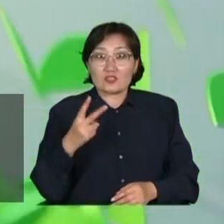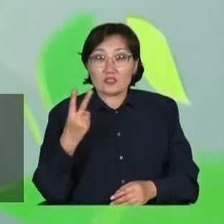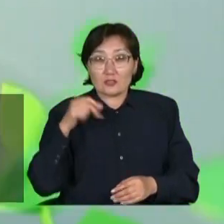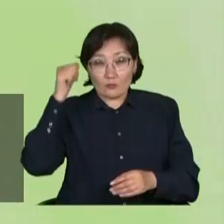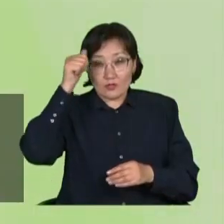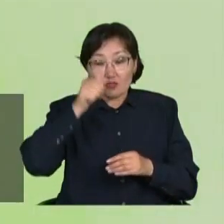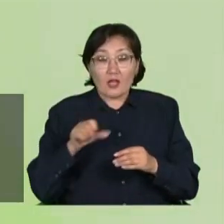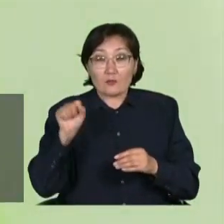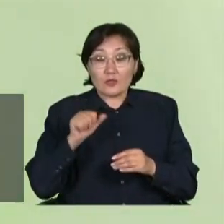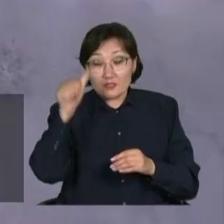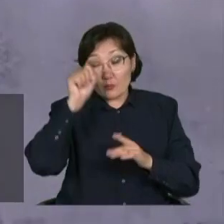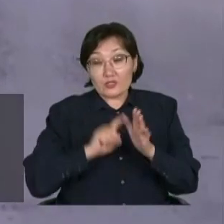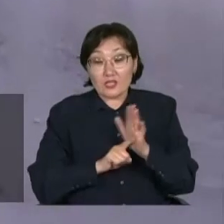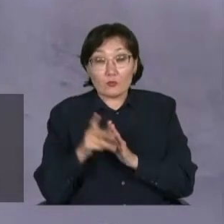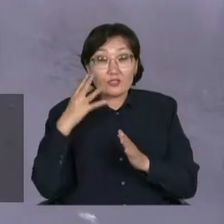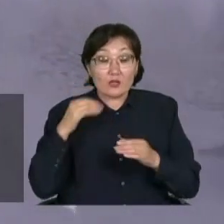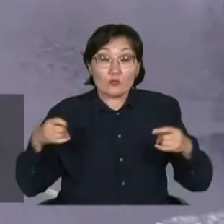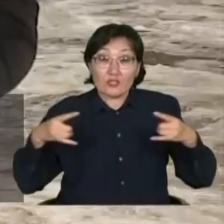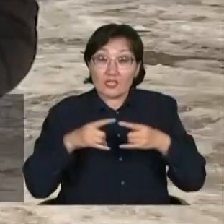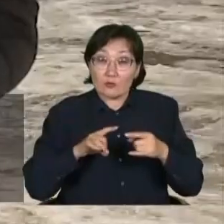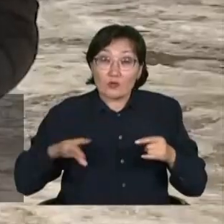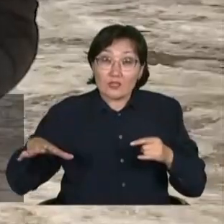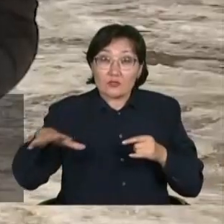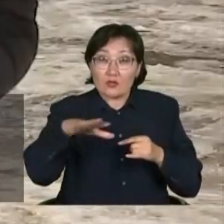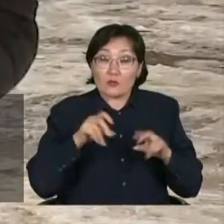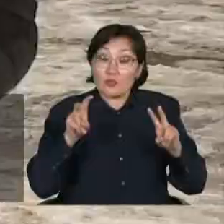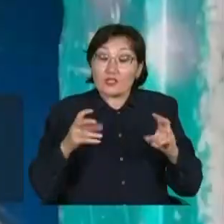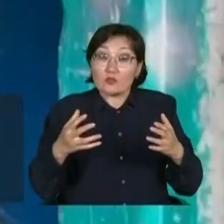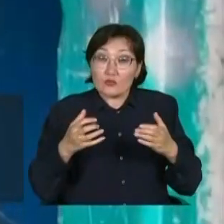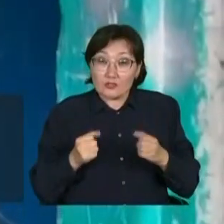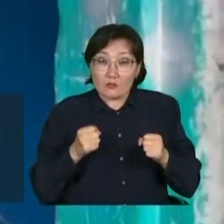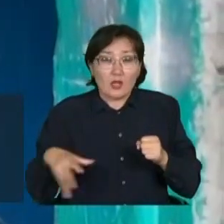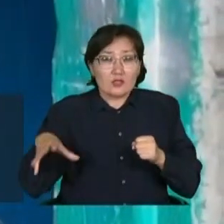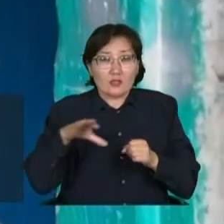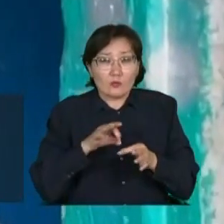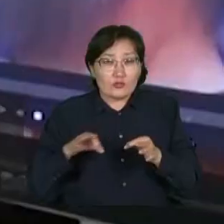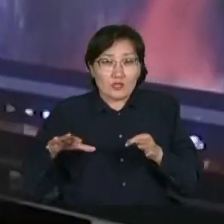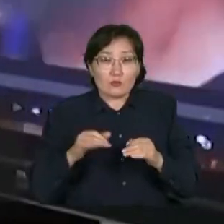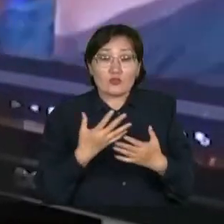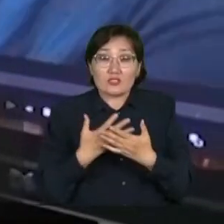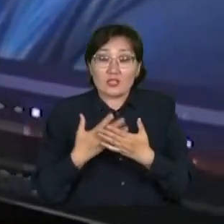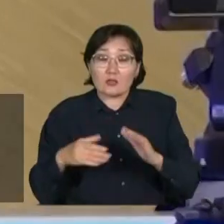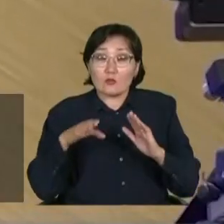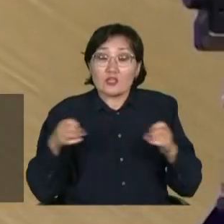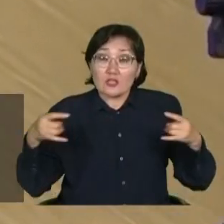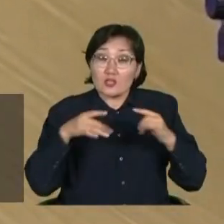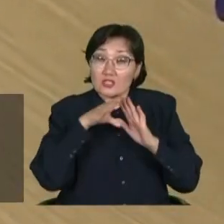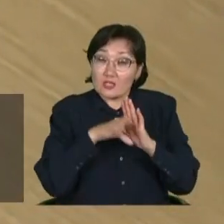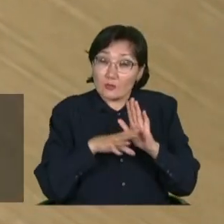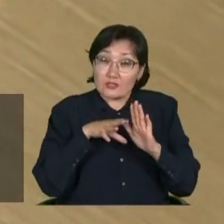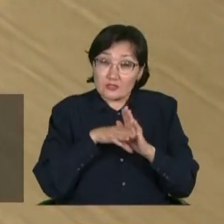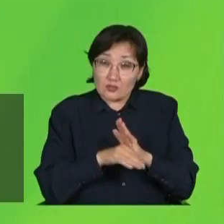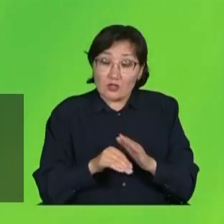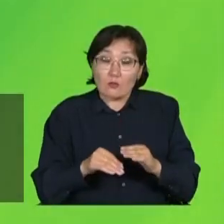2022 жылдың тамызынан бастап Алматы арнасы республикалық мәртебе алды. Елдің барлық аумағында таратылатын телеарналар тізіміне енді.